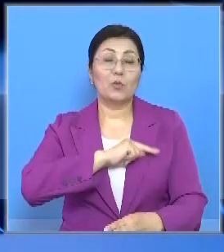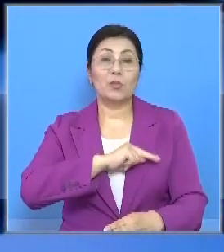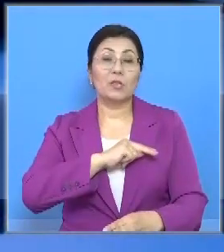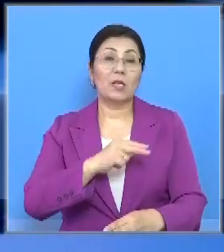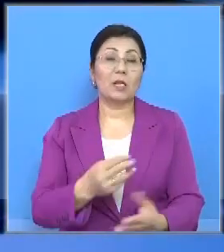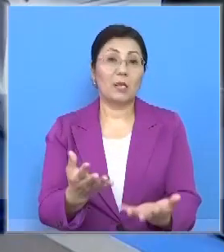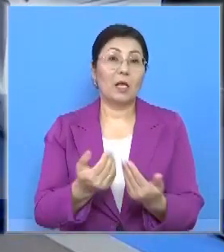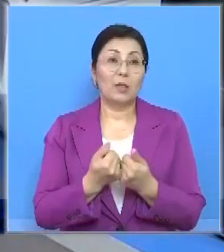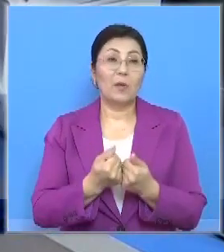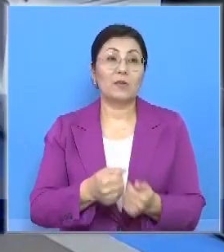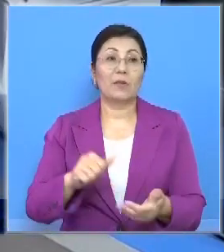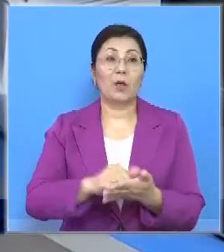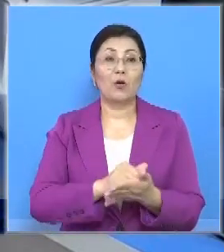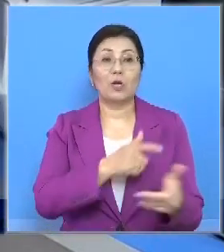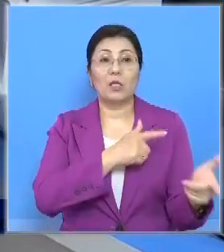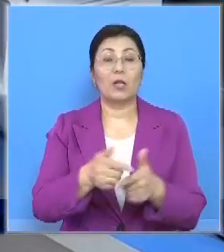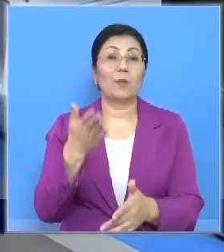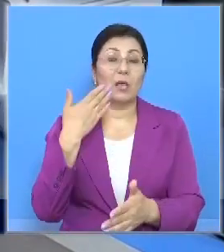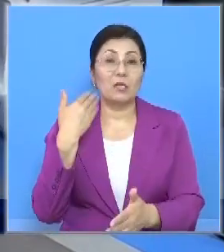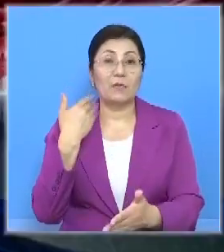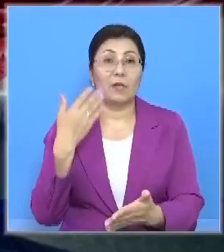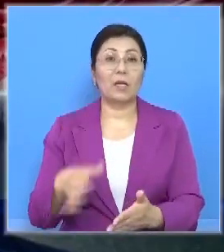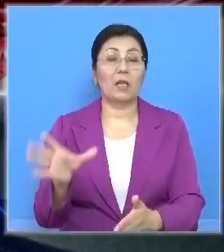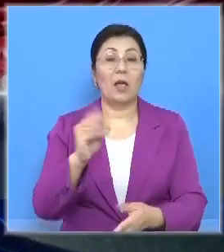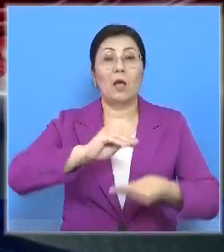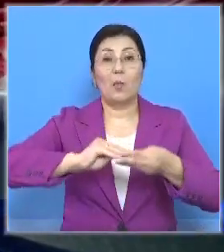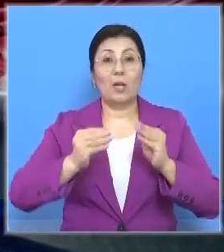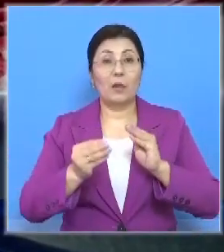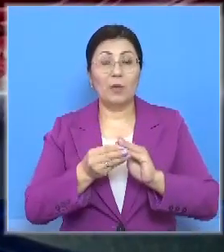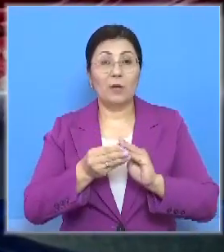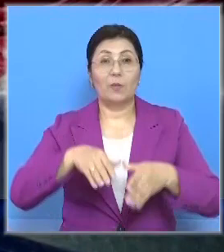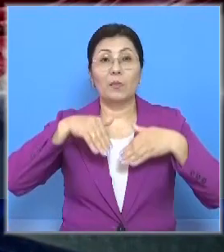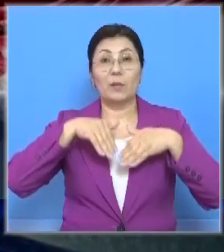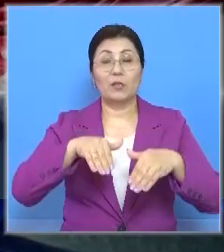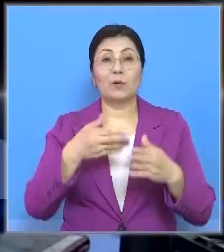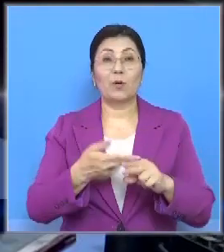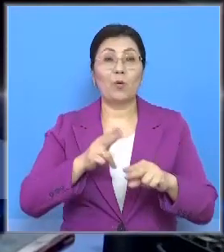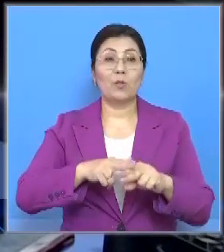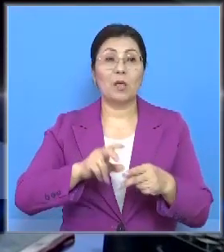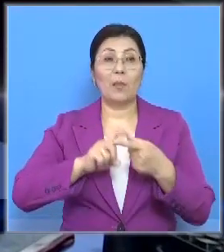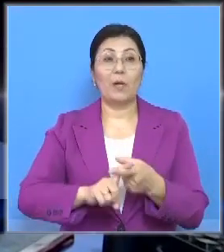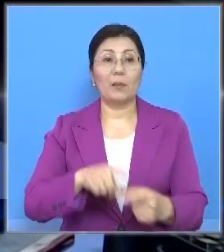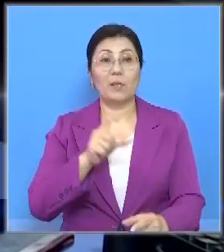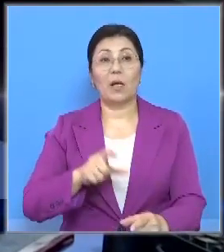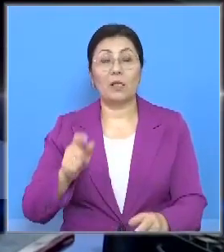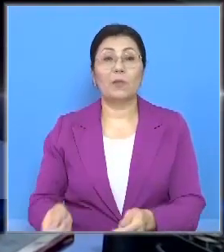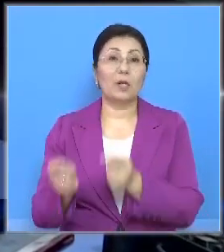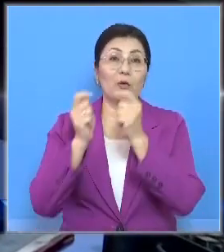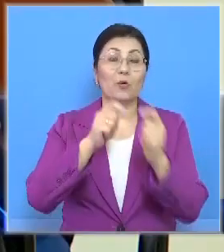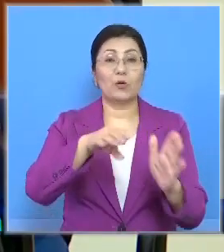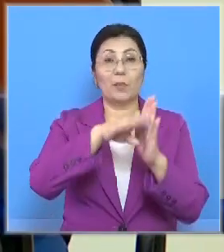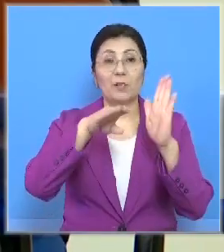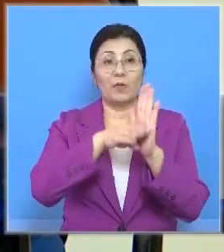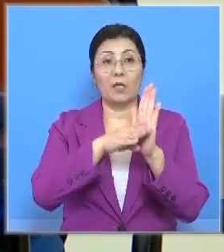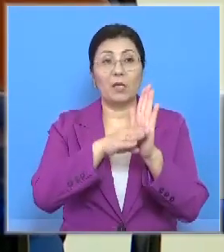құжат дайындауын жеңілдету, тұрғындарды алаңдатқан көші-қон мәселесін оңтайлы шешу, сондай-ақ азаматтарды көшіру бағдарламаларын